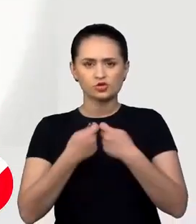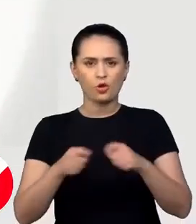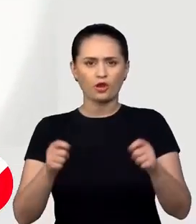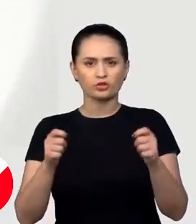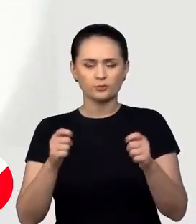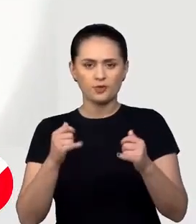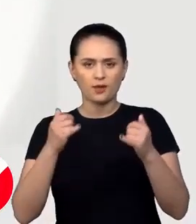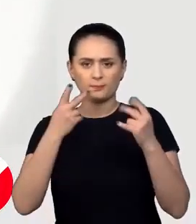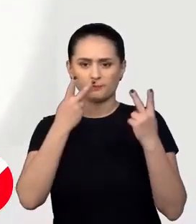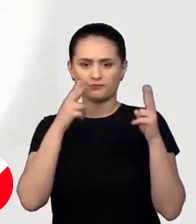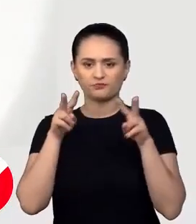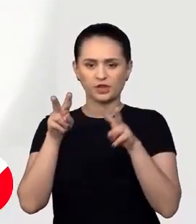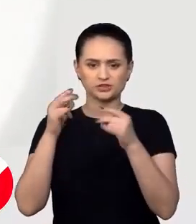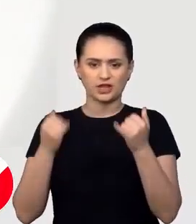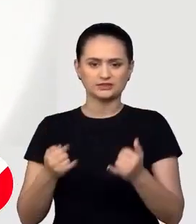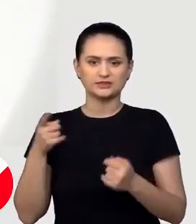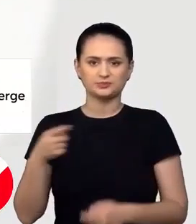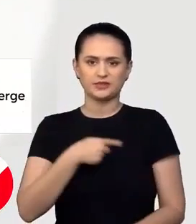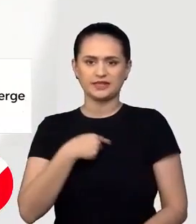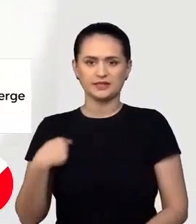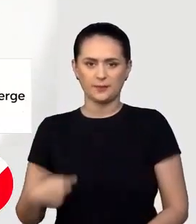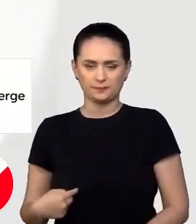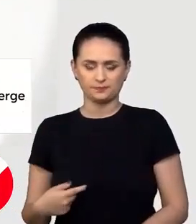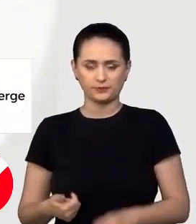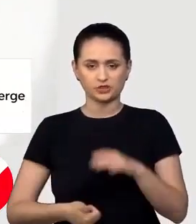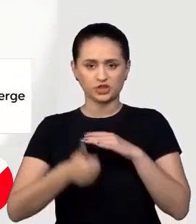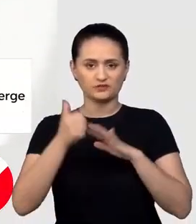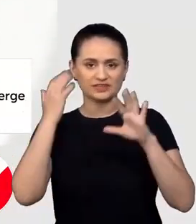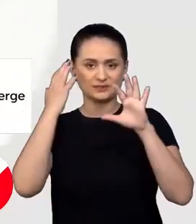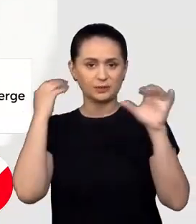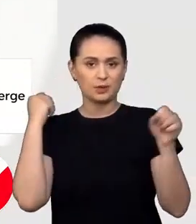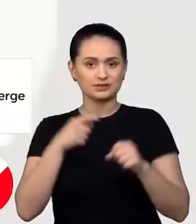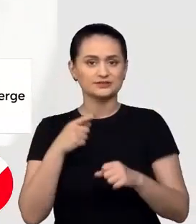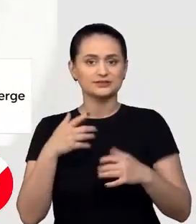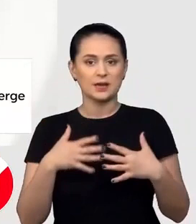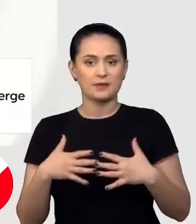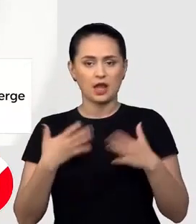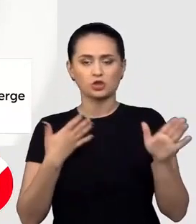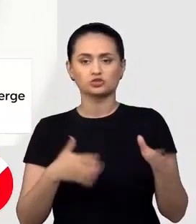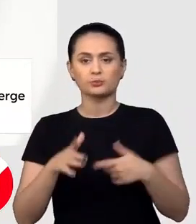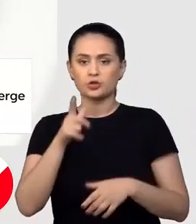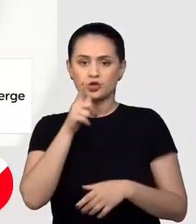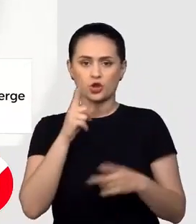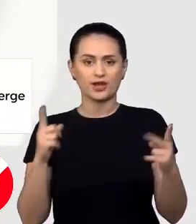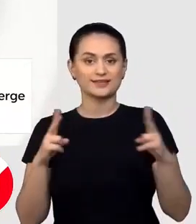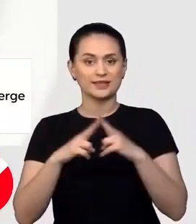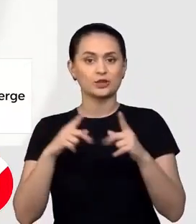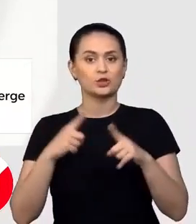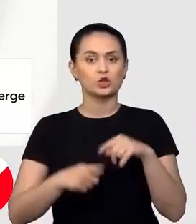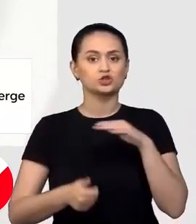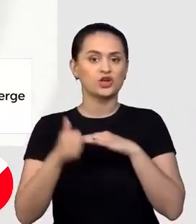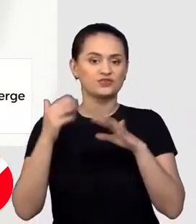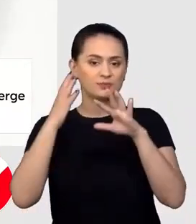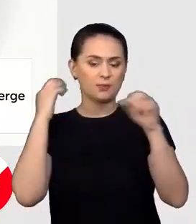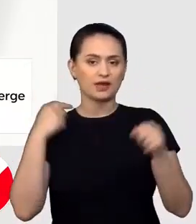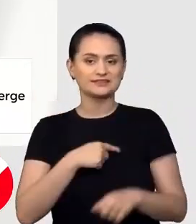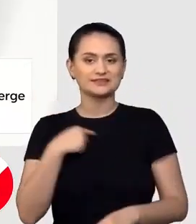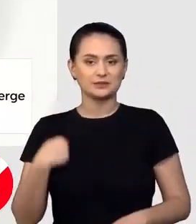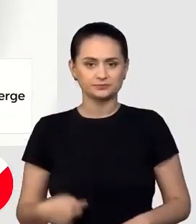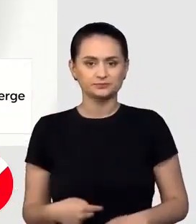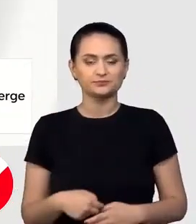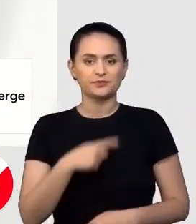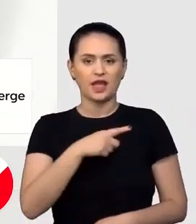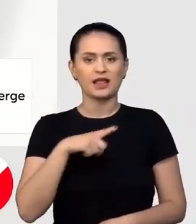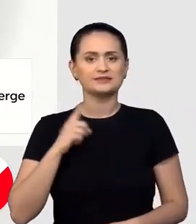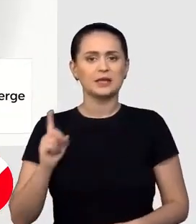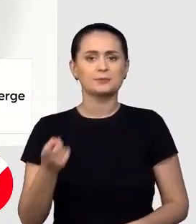Întreaga lume privește astăzi către China. Șeful diplomației americane, Antony Blinken, a început astăzi o întâlnire cu șeful diplomației chineze. Blinken e